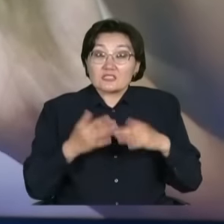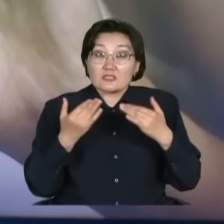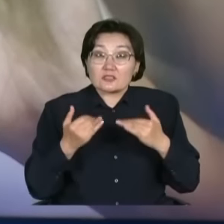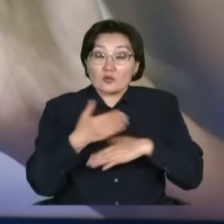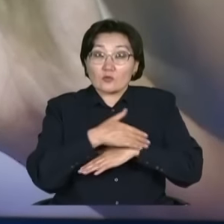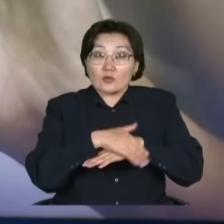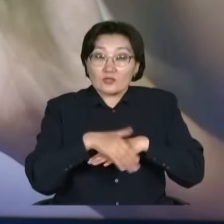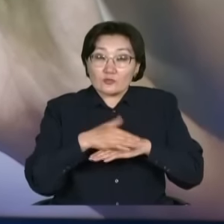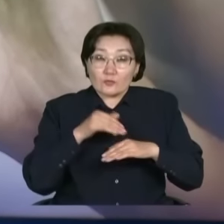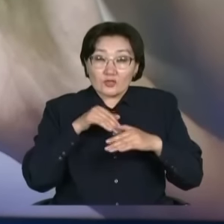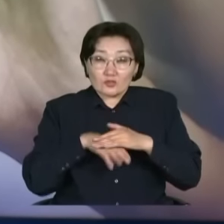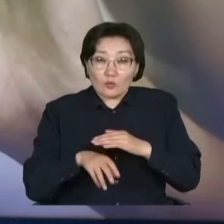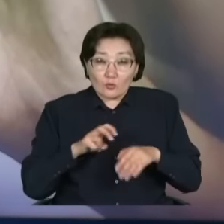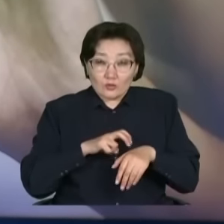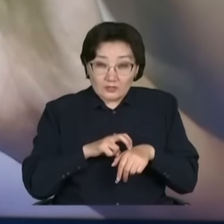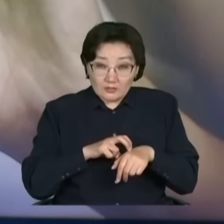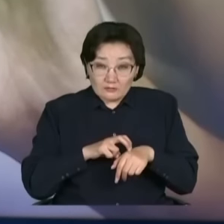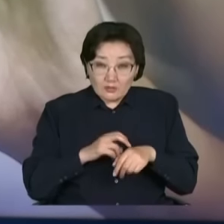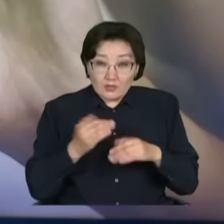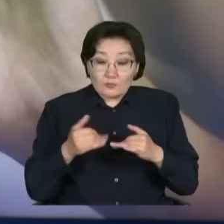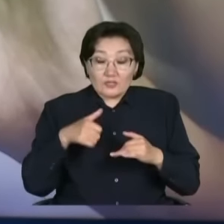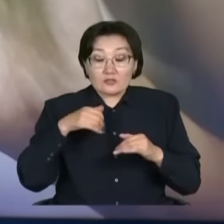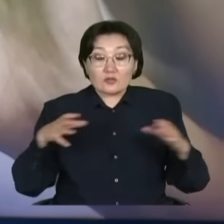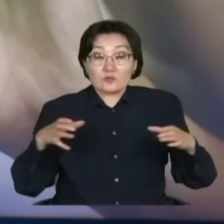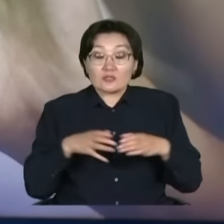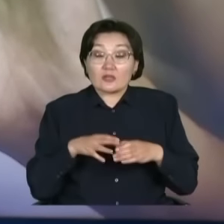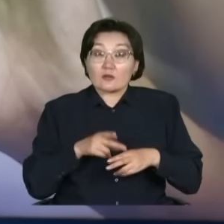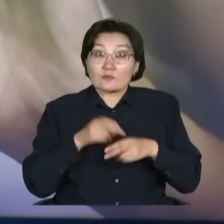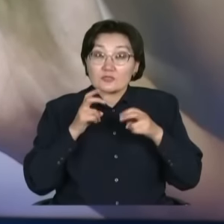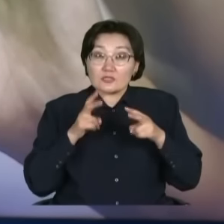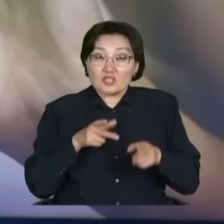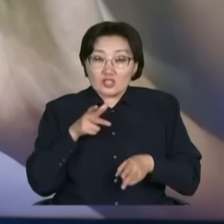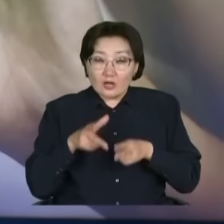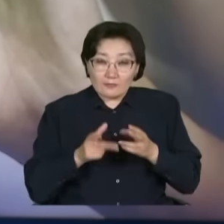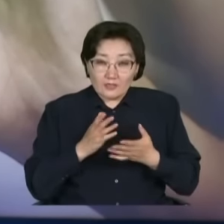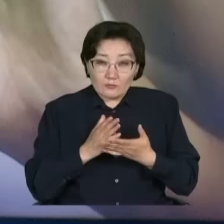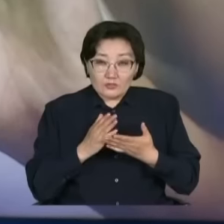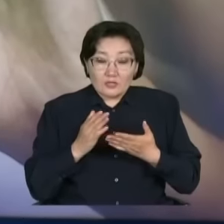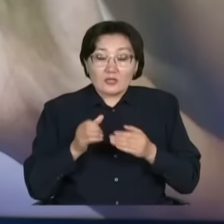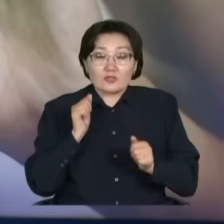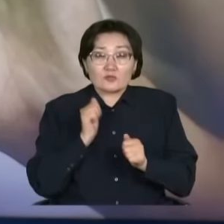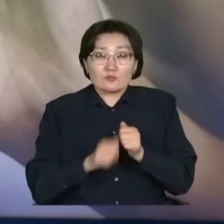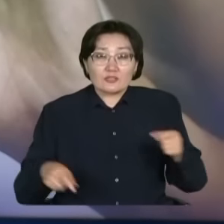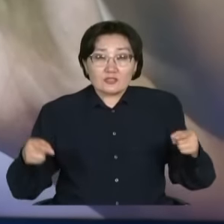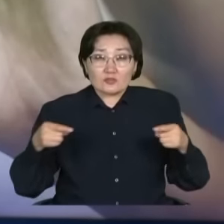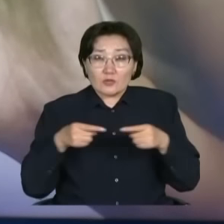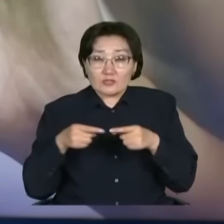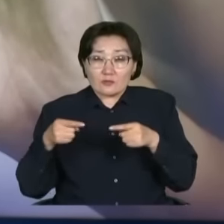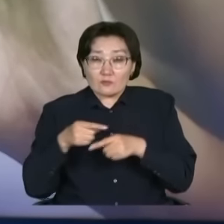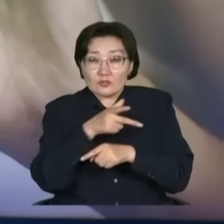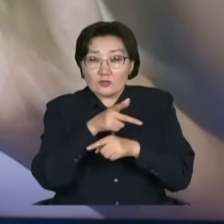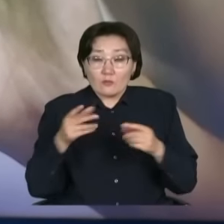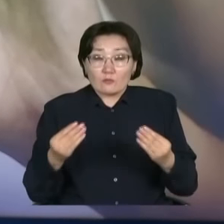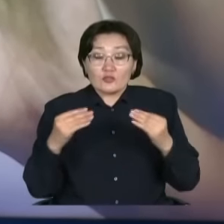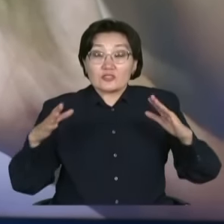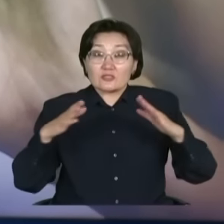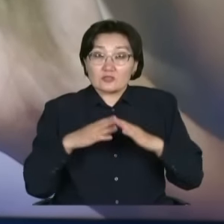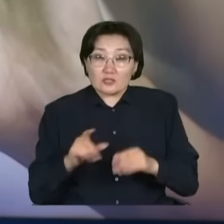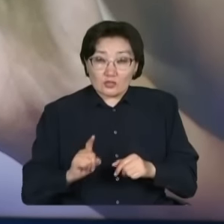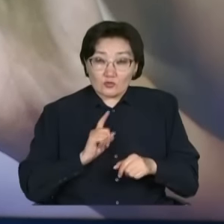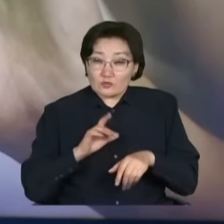сыртқа шығуға үрейленіп қалған. Олар кешеннің қауіпсіздігіне шағымданып отыр. Әр түкпірінде бейне камерасы бар зәулім үйдің